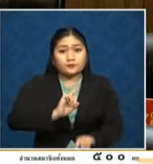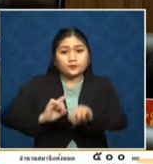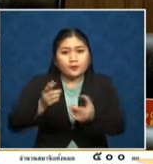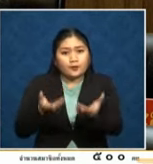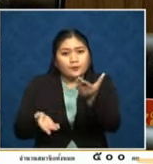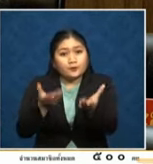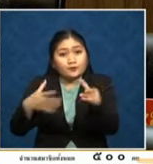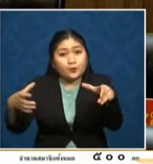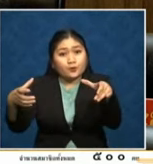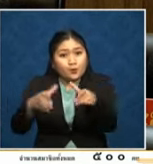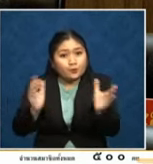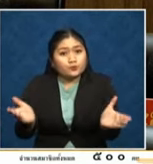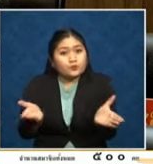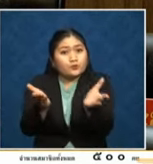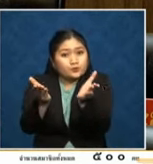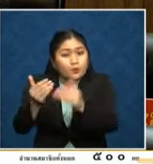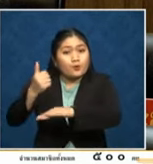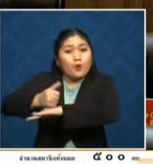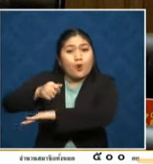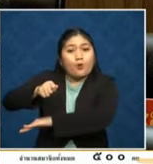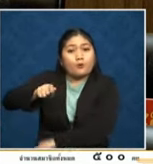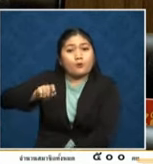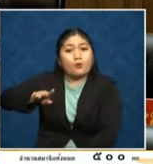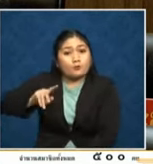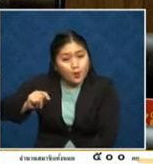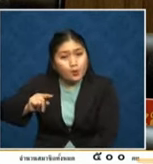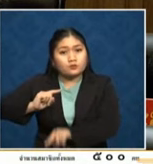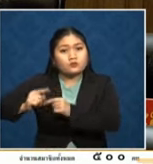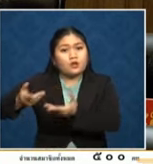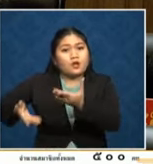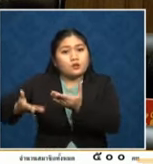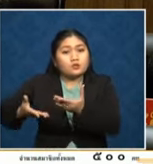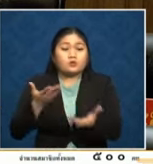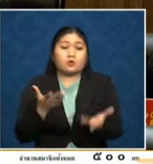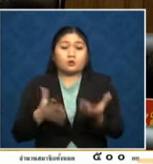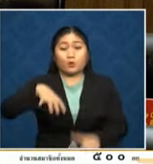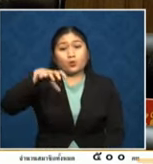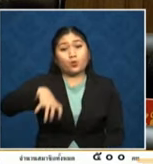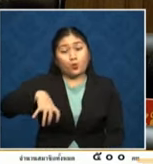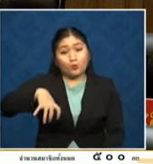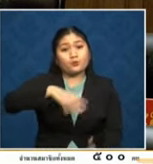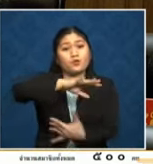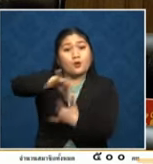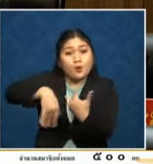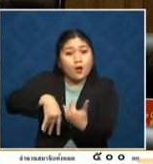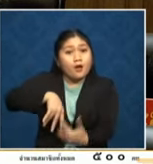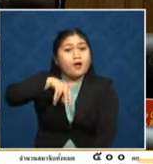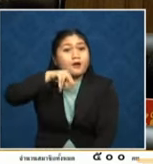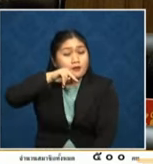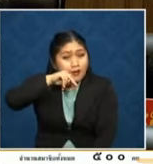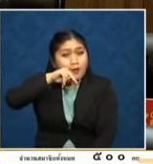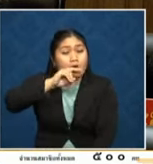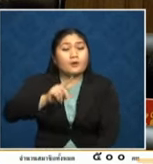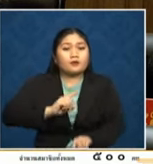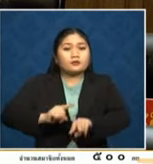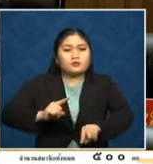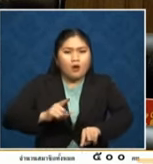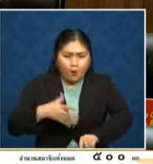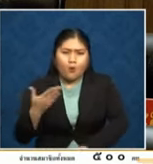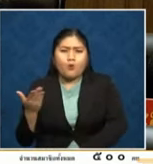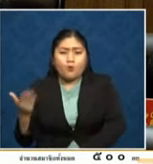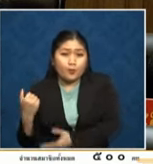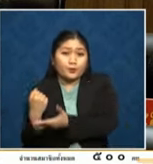ไม่ว่าจะเป็นกรมส่งเสริมการปกครองส่วนท้องถิ่นหรือกรมทรัพยากรน้ำบาดาล นะคะช่วยดูแลในพื้น